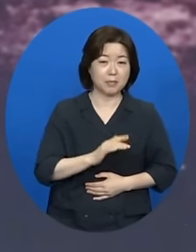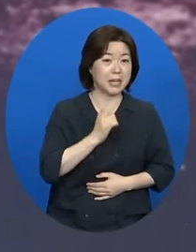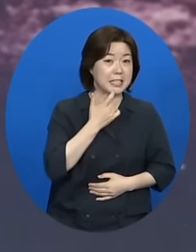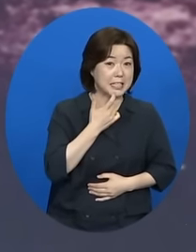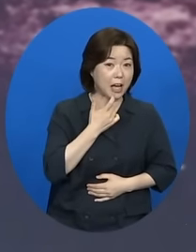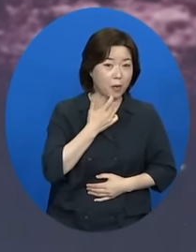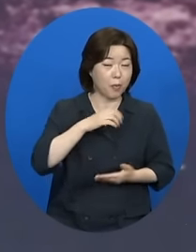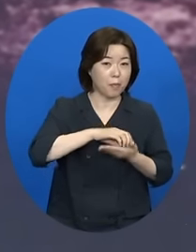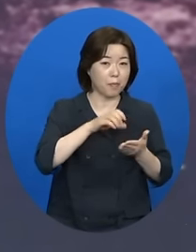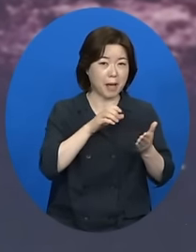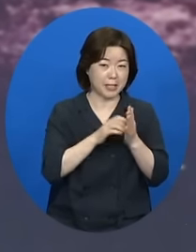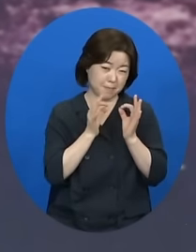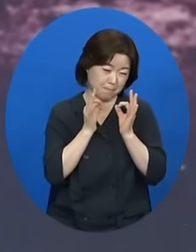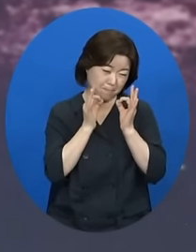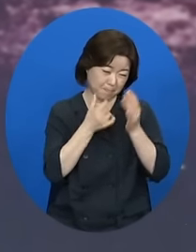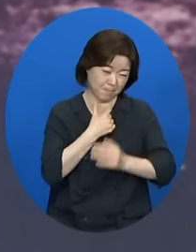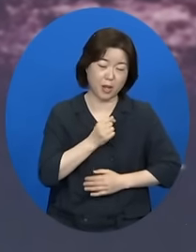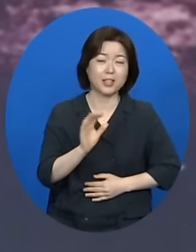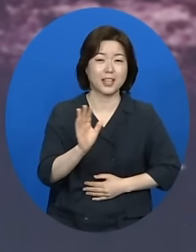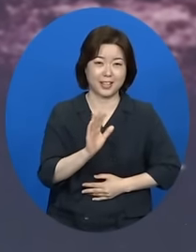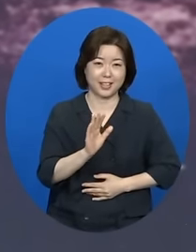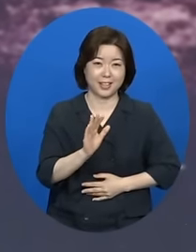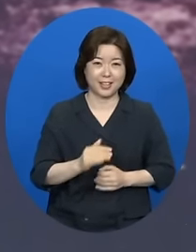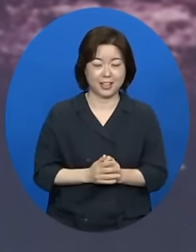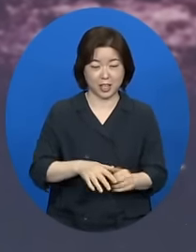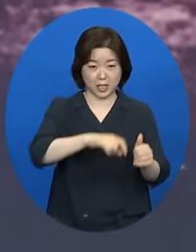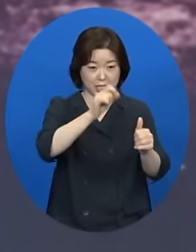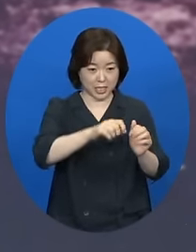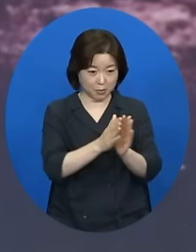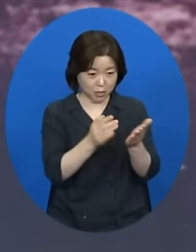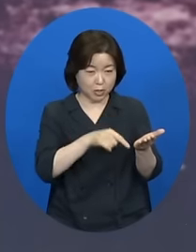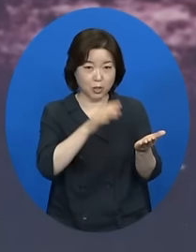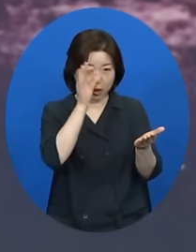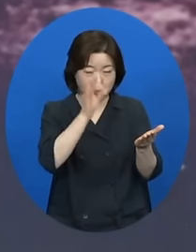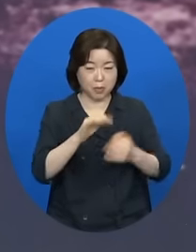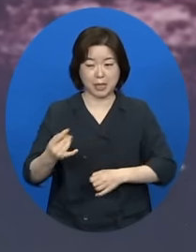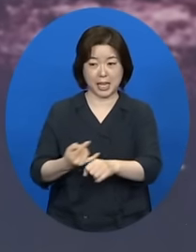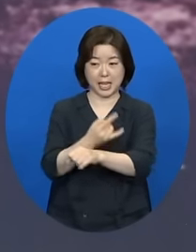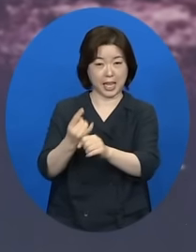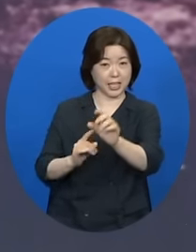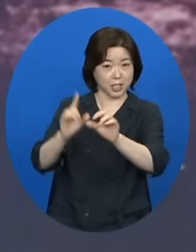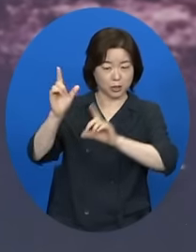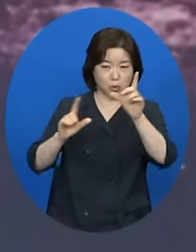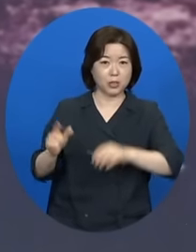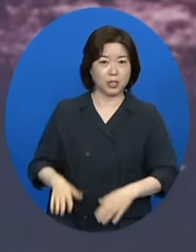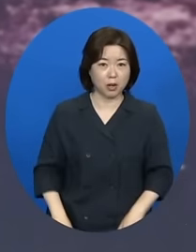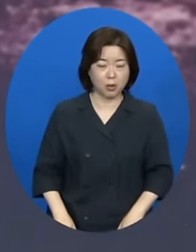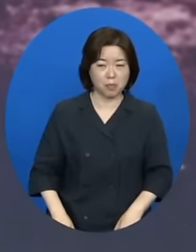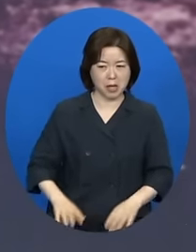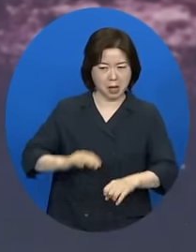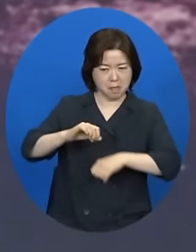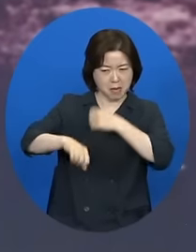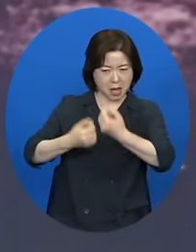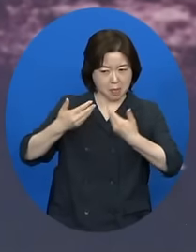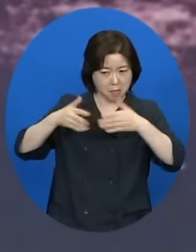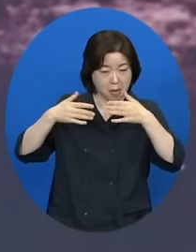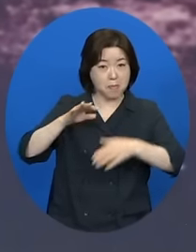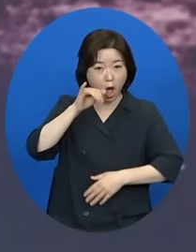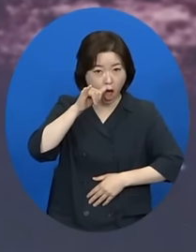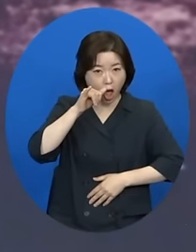건 아니었습니다. 그래서 히브리서 읽어보면 이러한 에서의 태도를 망명되다, 말이 좀 어렵기 때문에 새